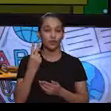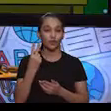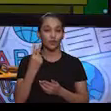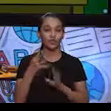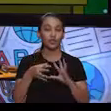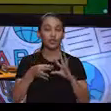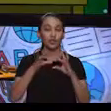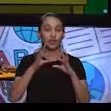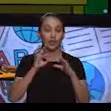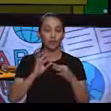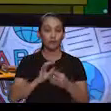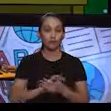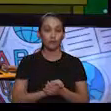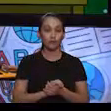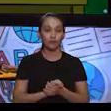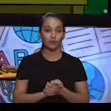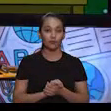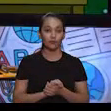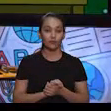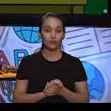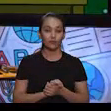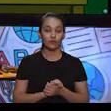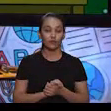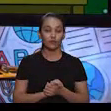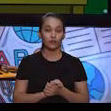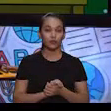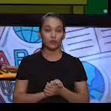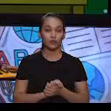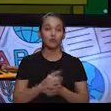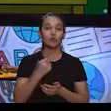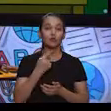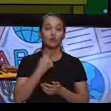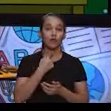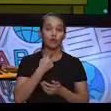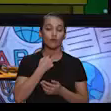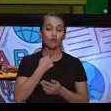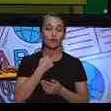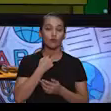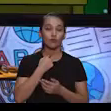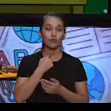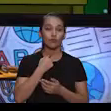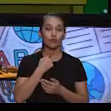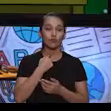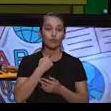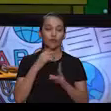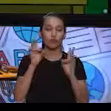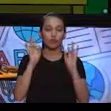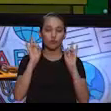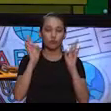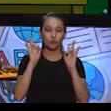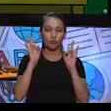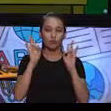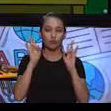ko'ra jarangli va jarangsiz bo'ladi. Ayting-chi, bu qanday tovushlar?